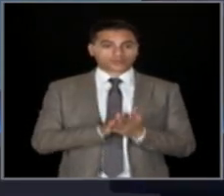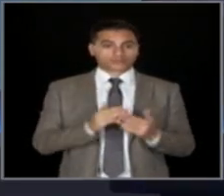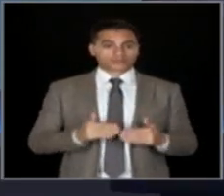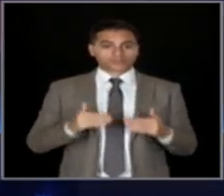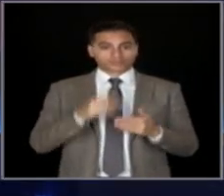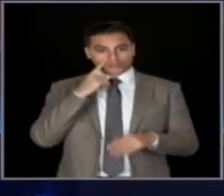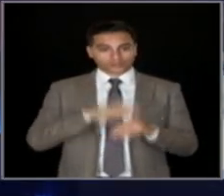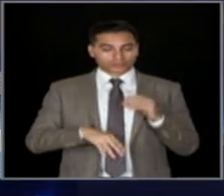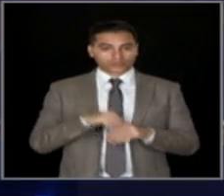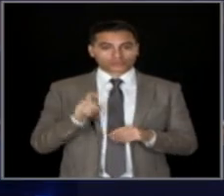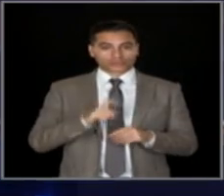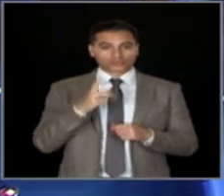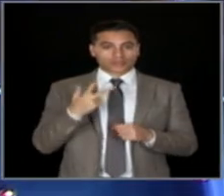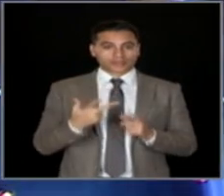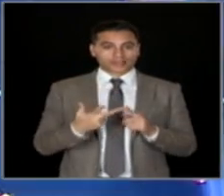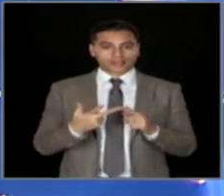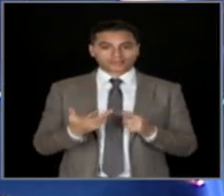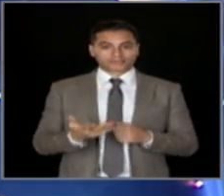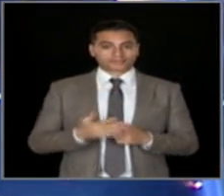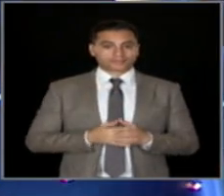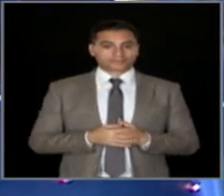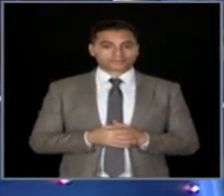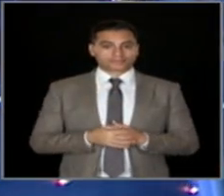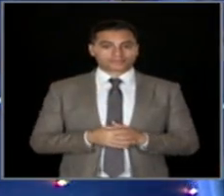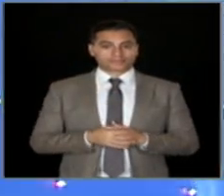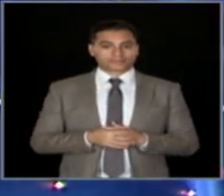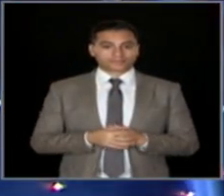إن شاء الله. سؤال التالت،